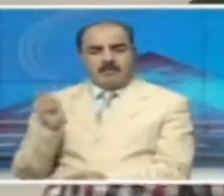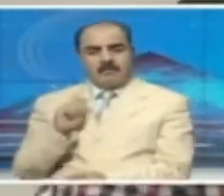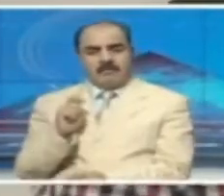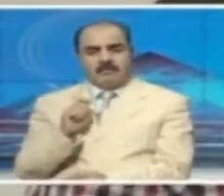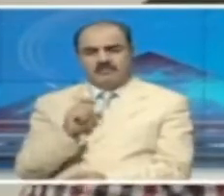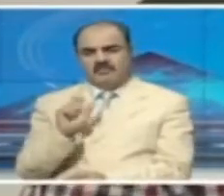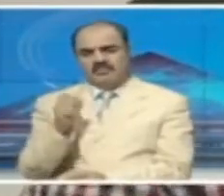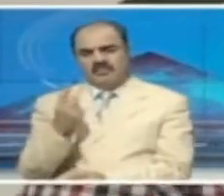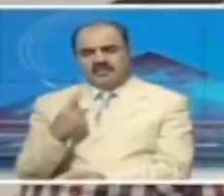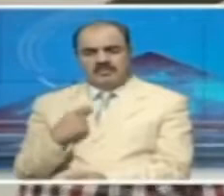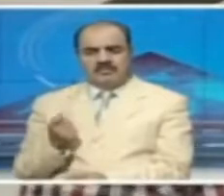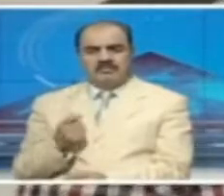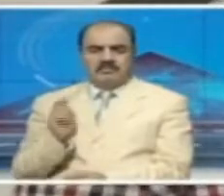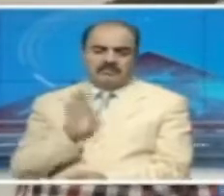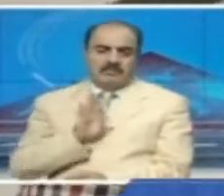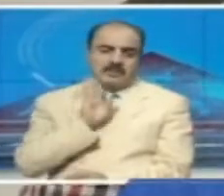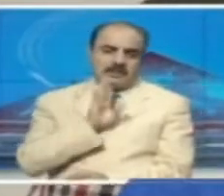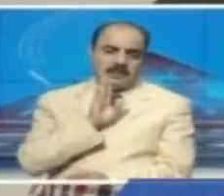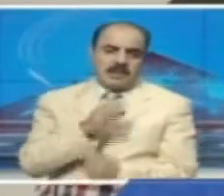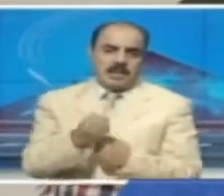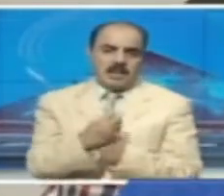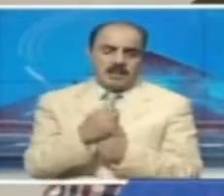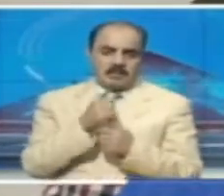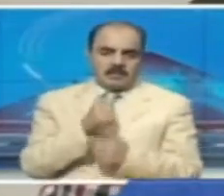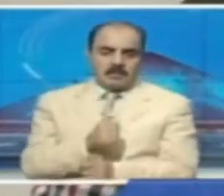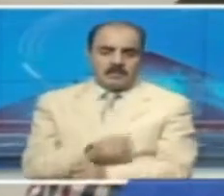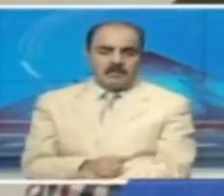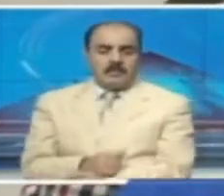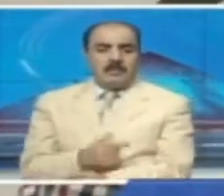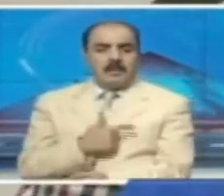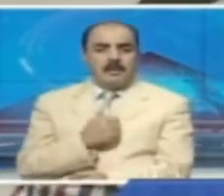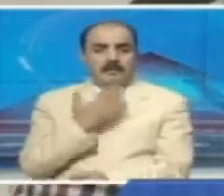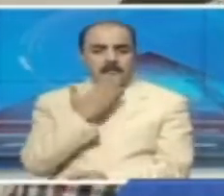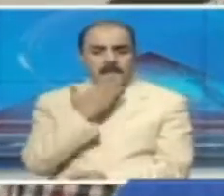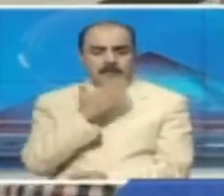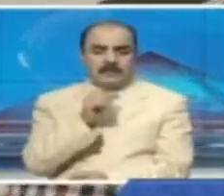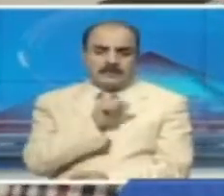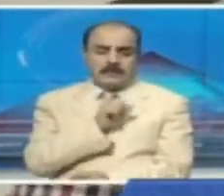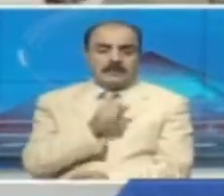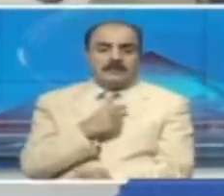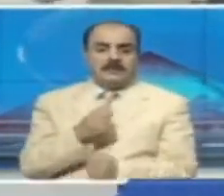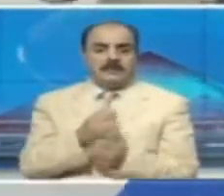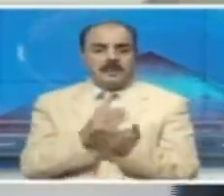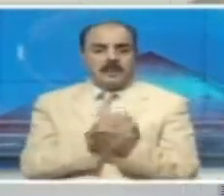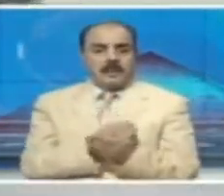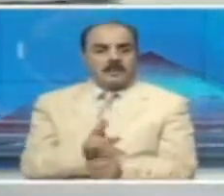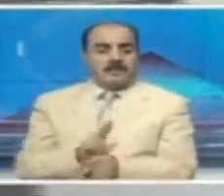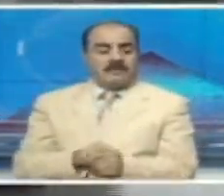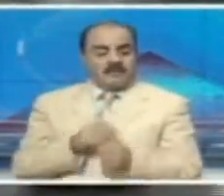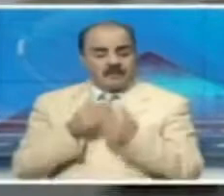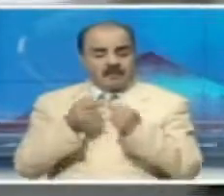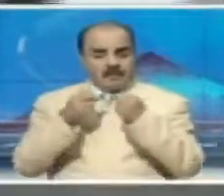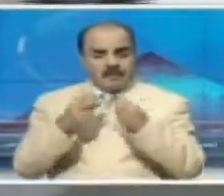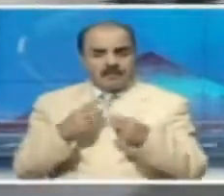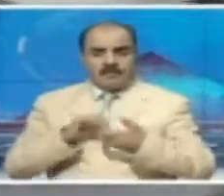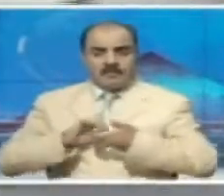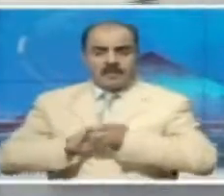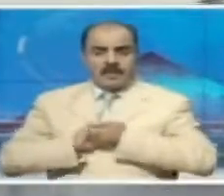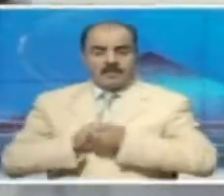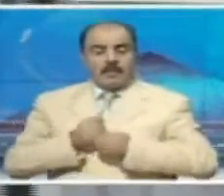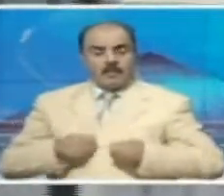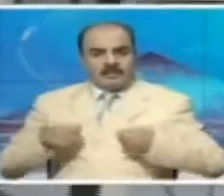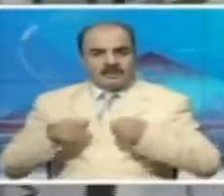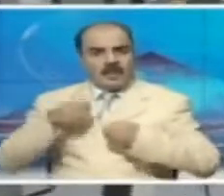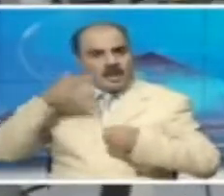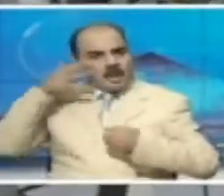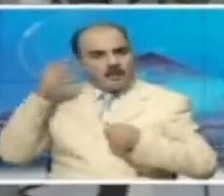أقل من شهر وجاي أتعلم البي إل سي ده بيتحكم في المكنات الكبيرة. وسيتيح التعاون الجديد تعميق